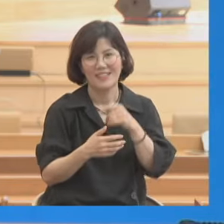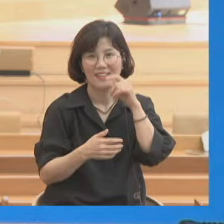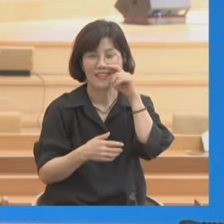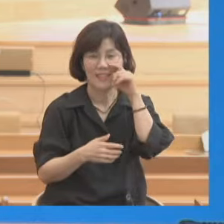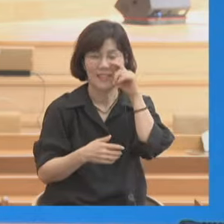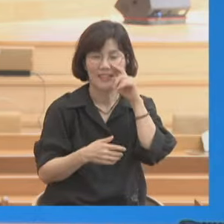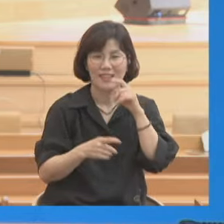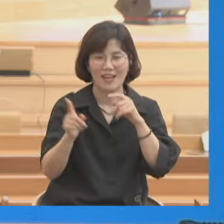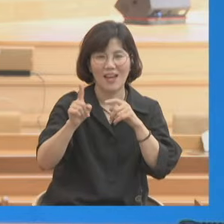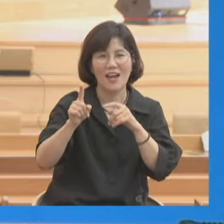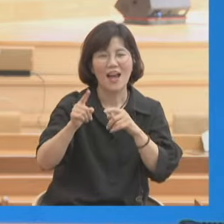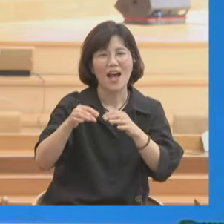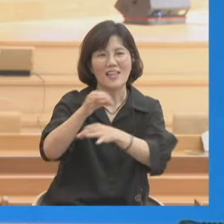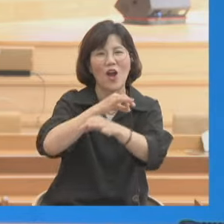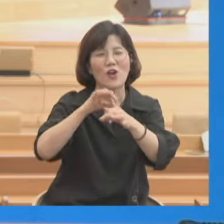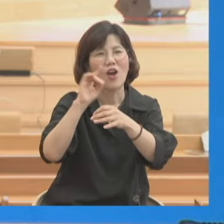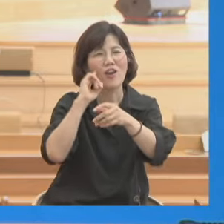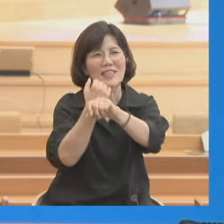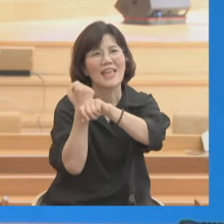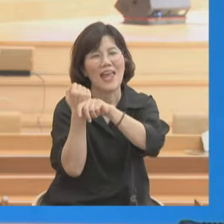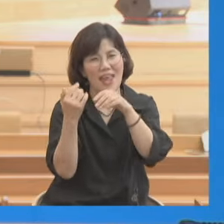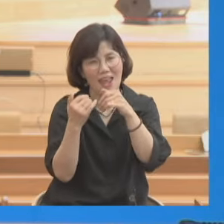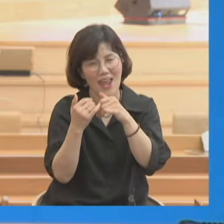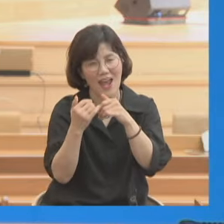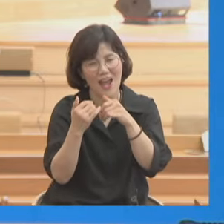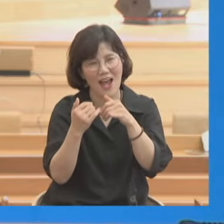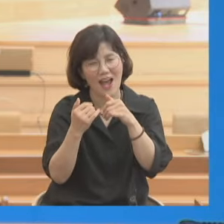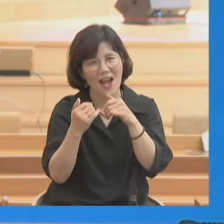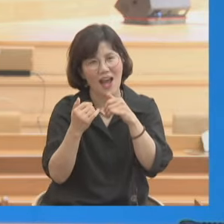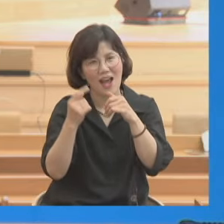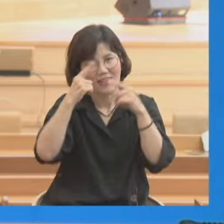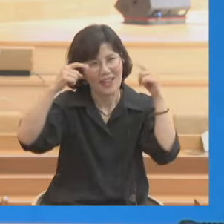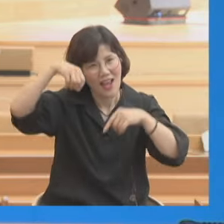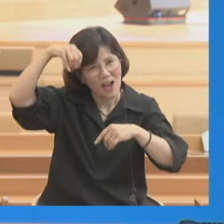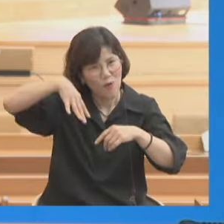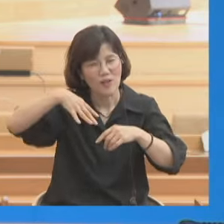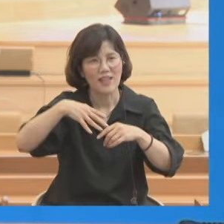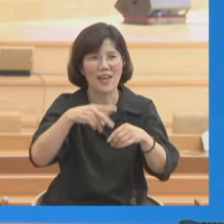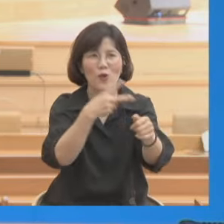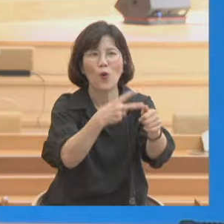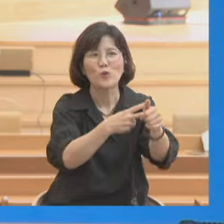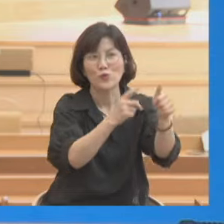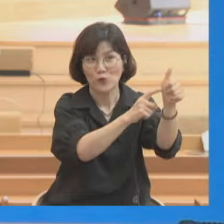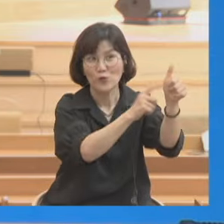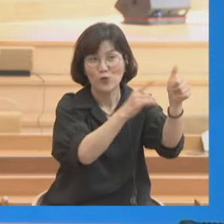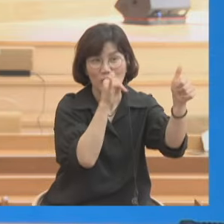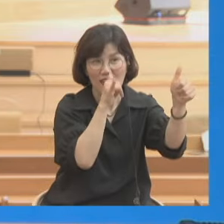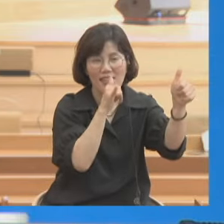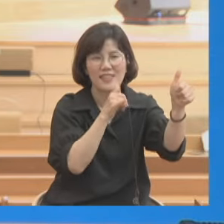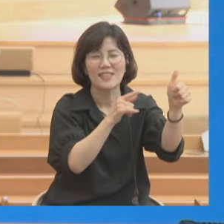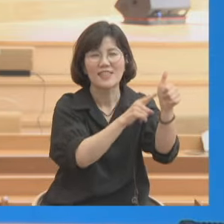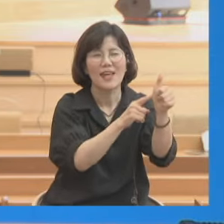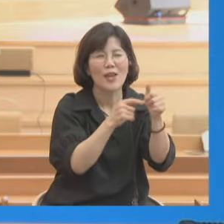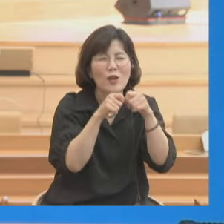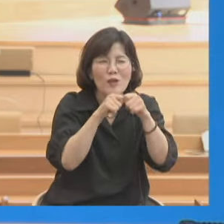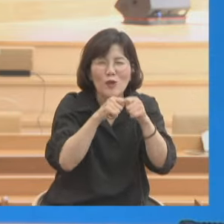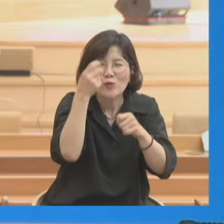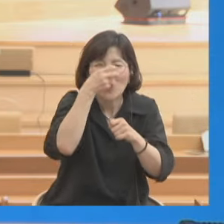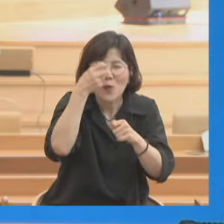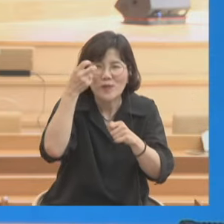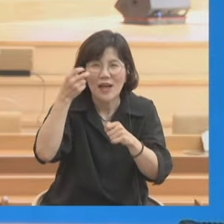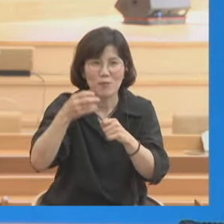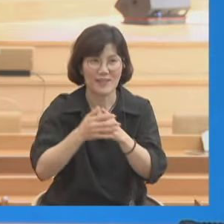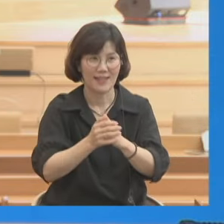켈로그 경영대학원의 벤자민 존스 교수가 조사를 했어요. 상을 받을 정도로